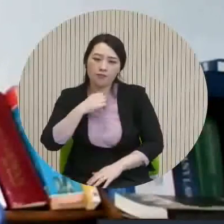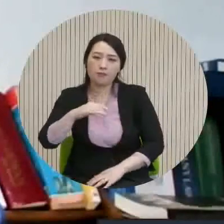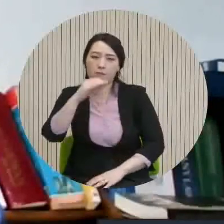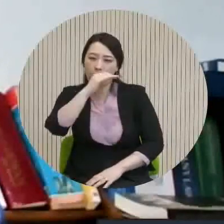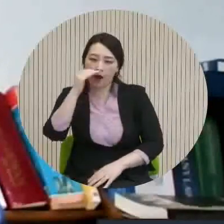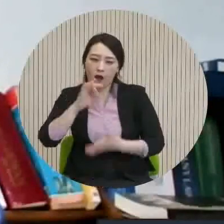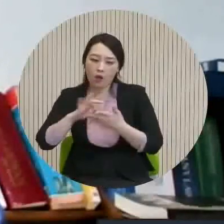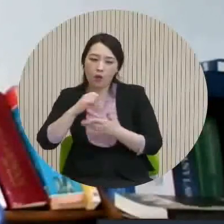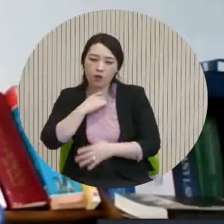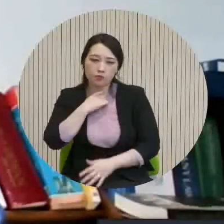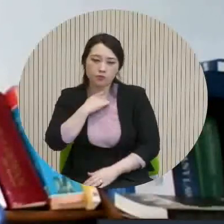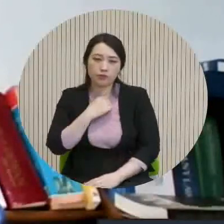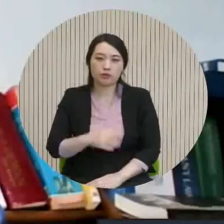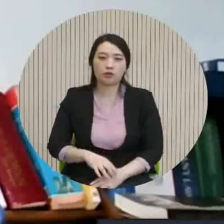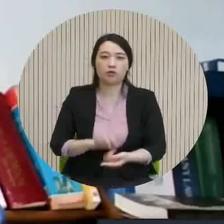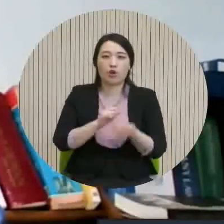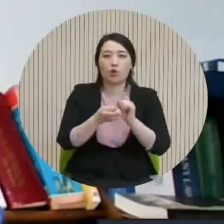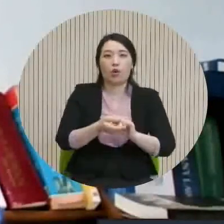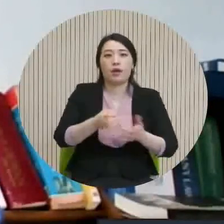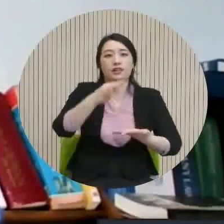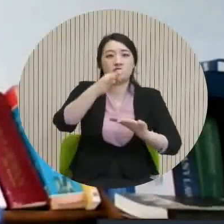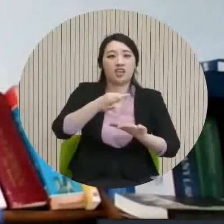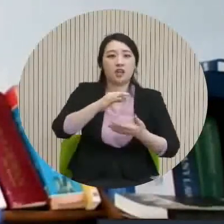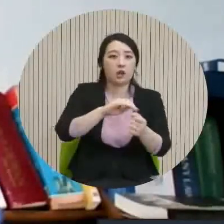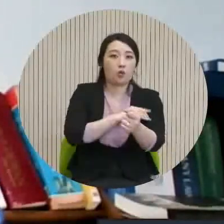지금 준비가 안 됐는데.